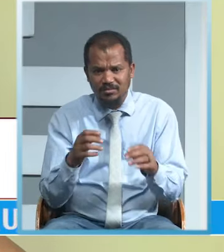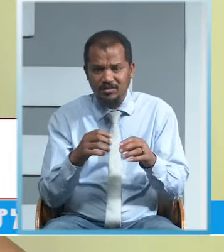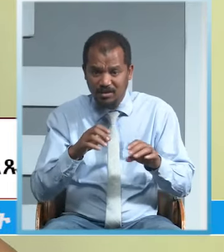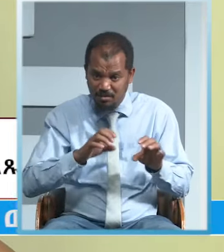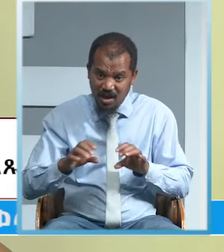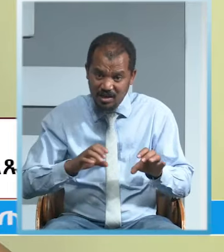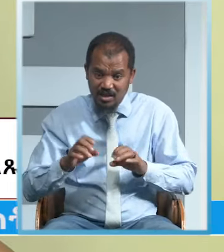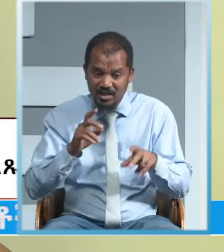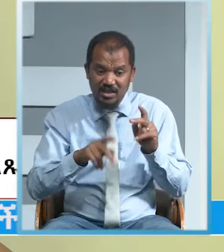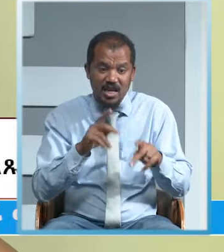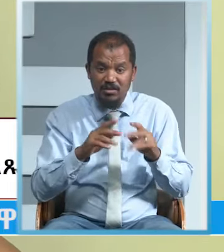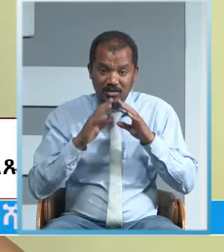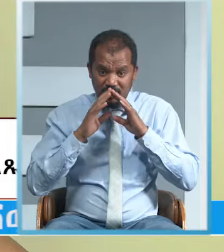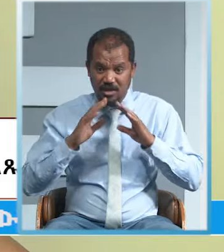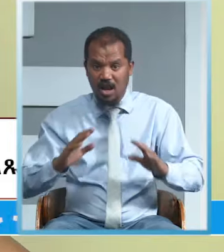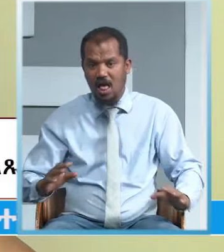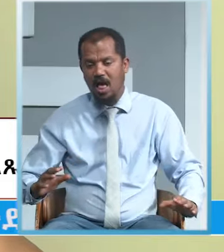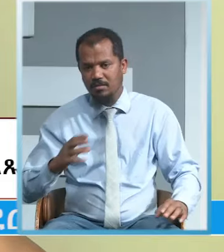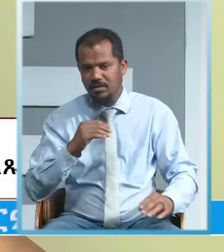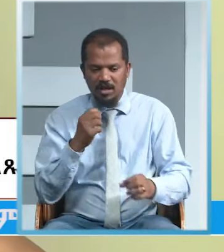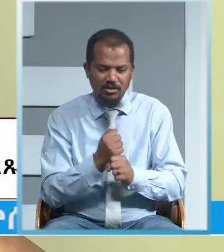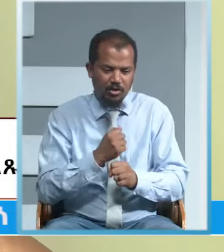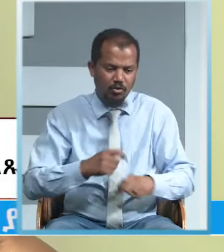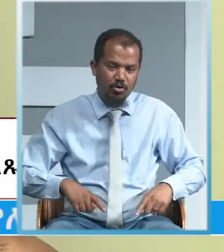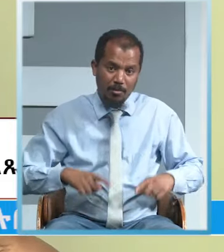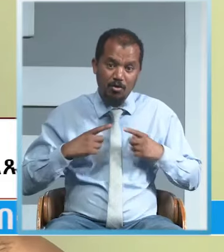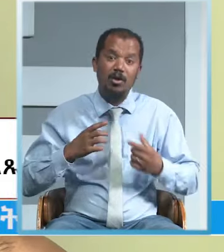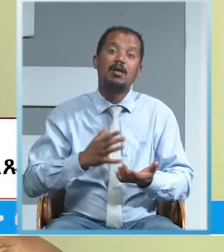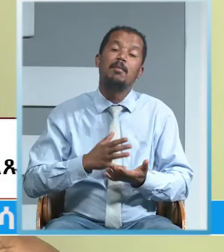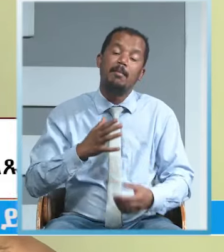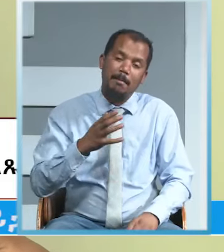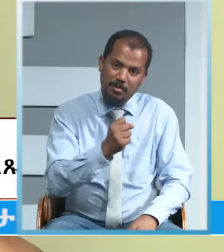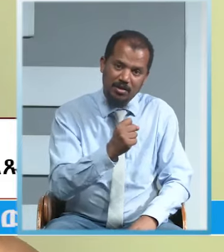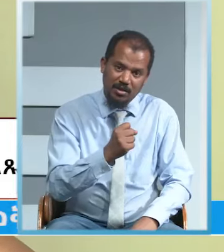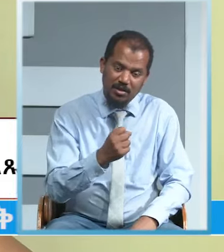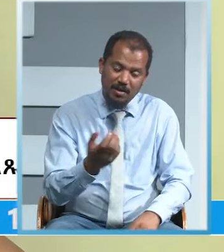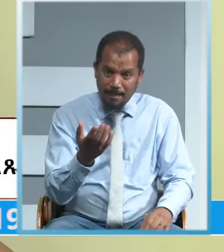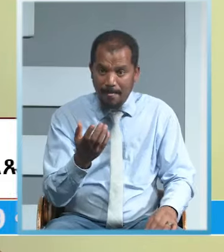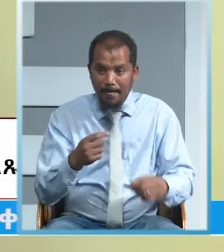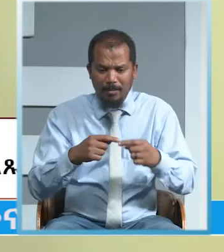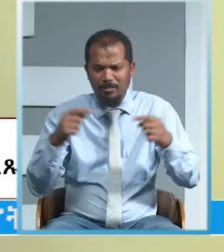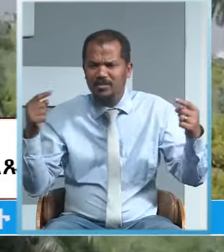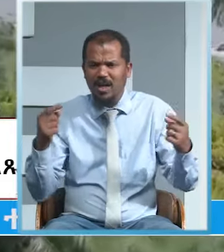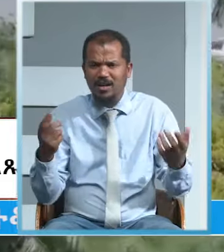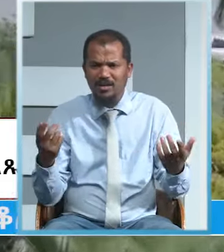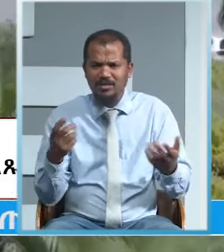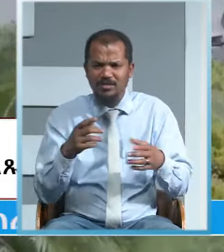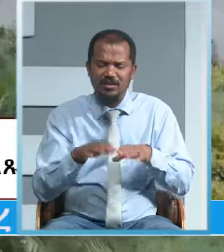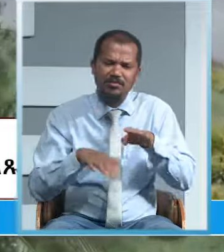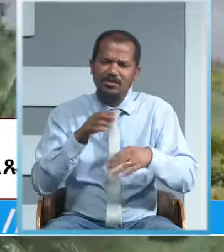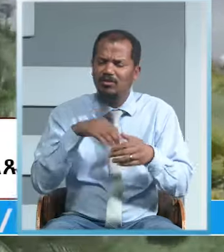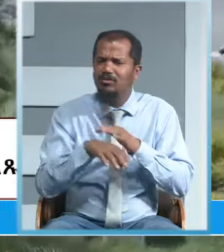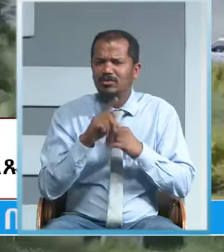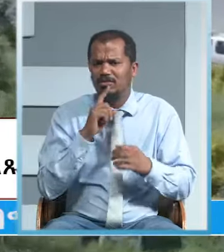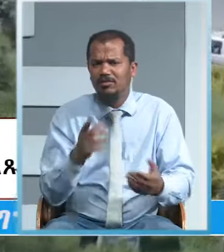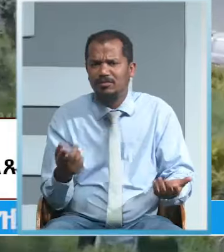የሚያረግ የህዝብን ሰላምና ሰርቶ የመኖር መብት ነው የሚጻረር እርምጃ ውስጥ ነው የገቡት። ለምን